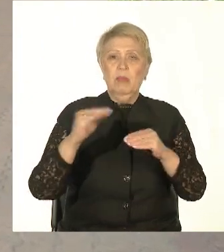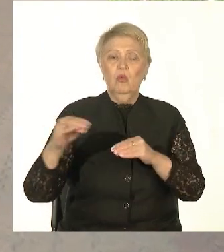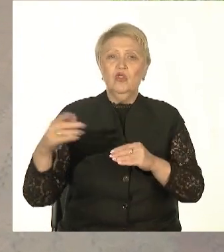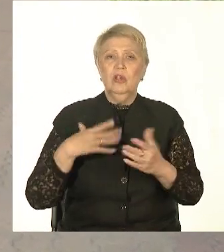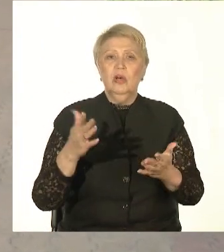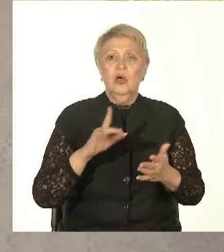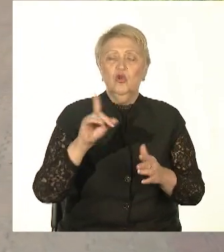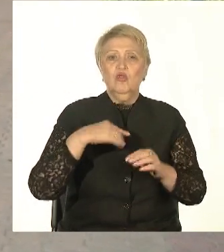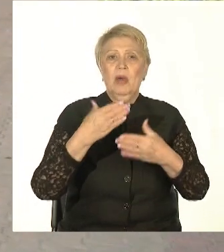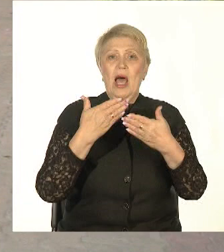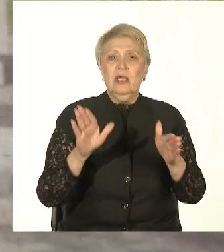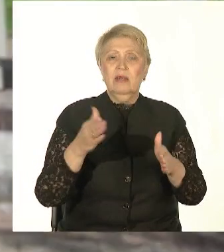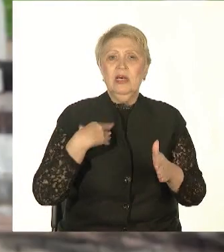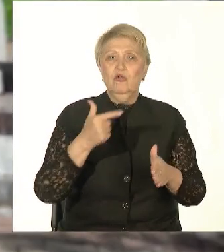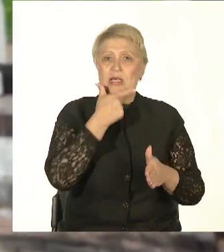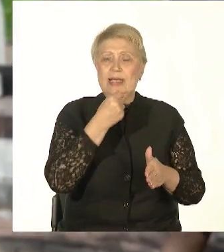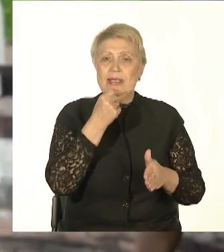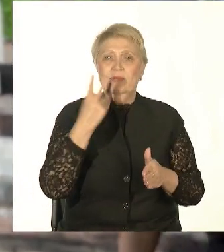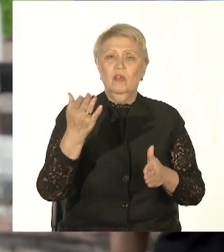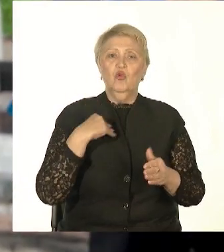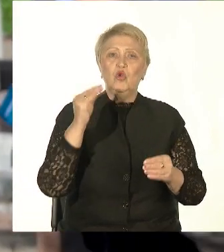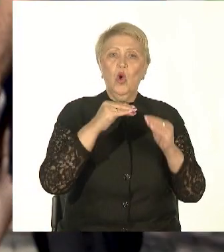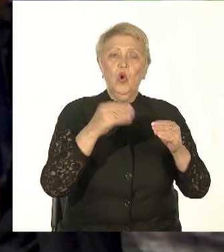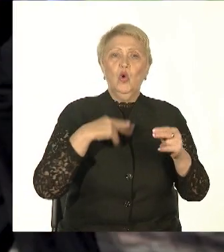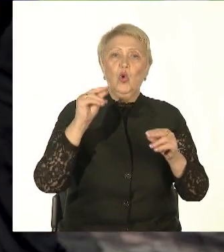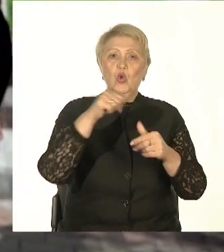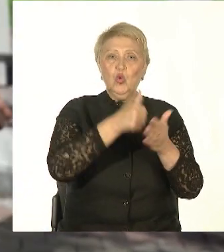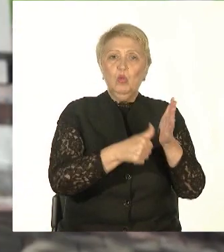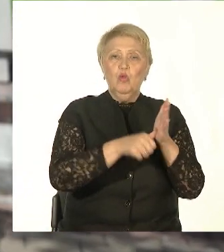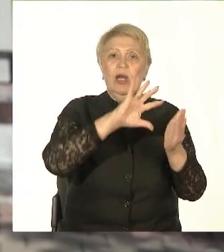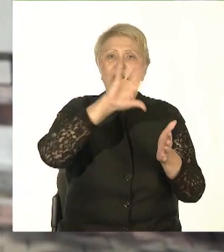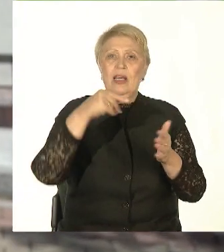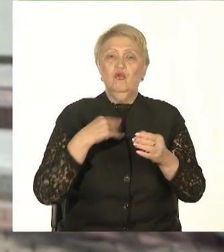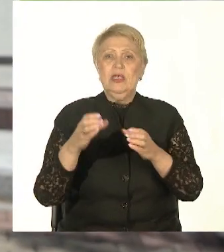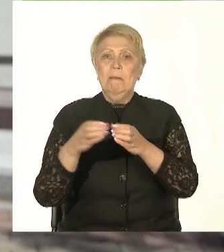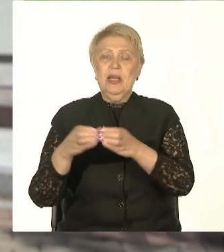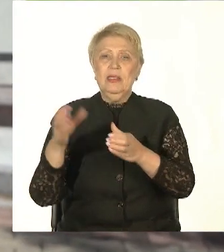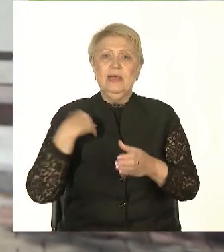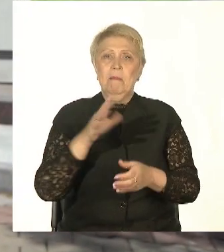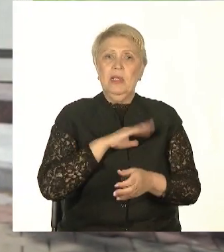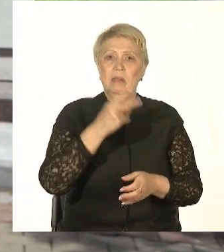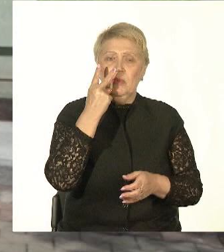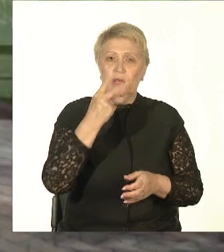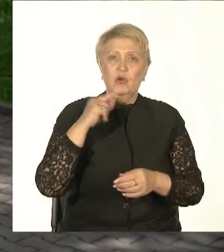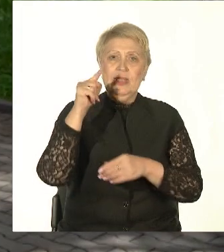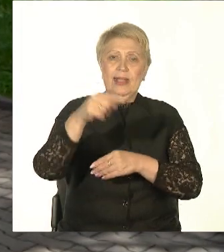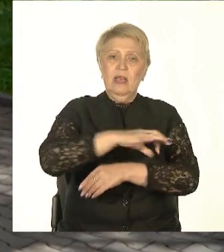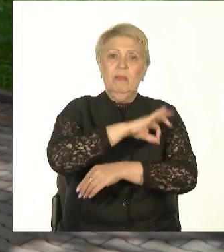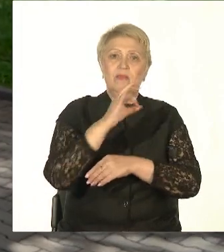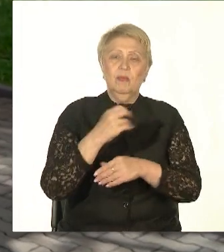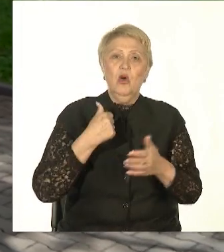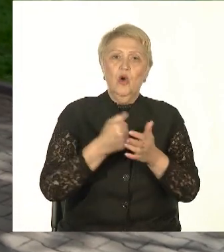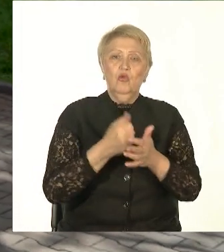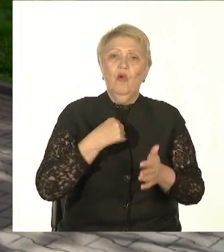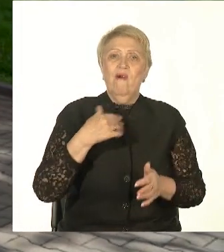открываться проходящим по скверу людям. Скульптурные композиции отражают главные этапы исторического пути пограничников Дальнего Востока. Довоенный